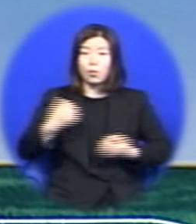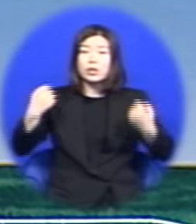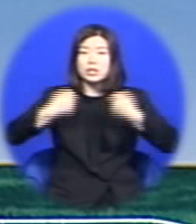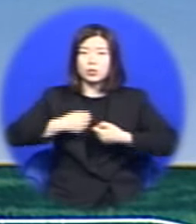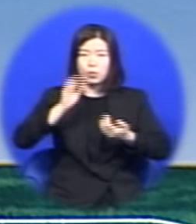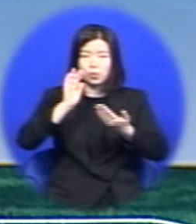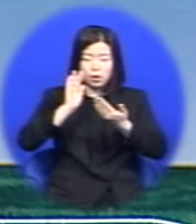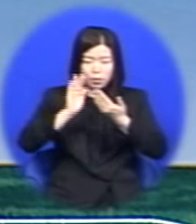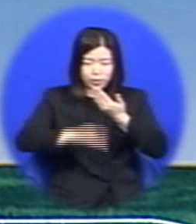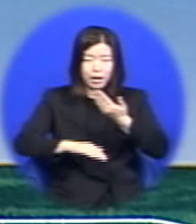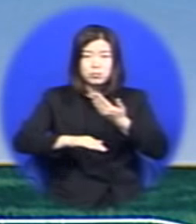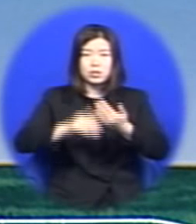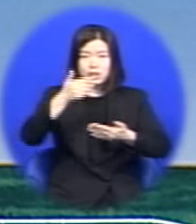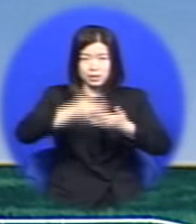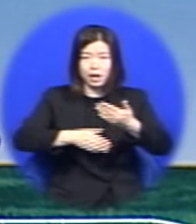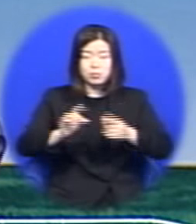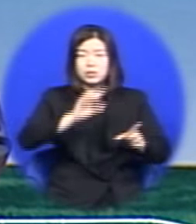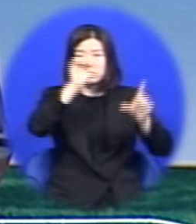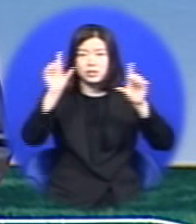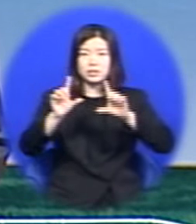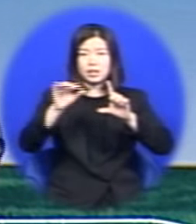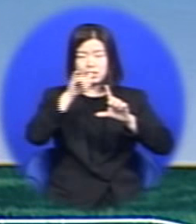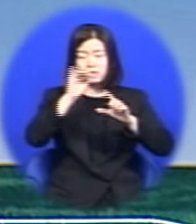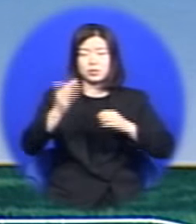생애를 살았습니다.